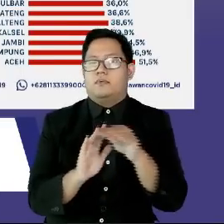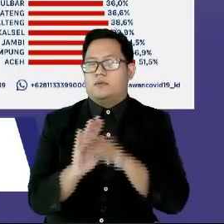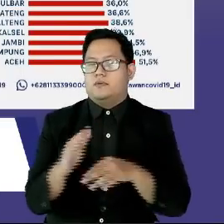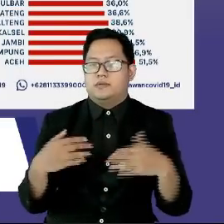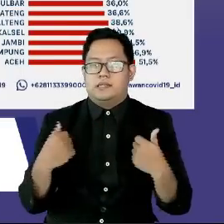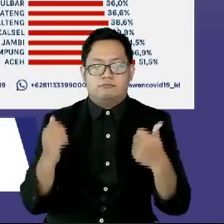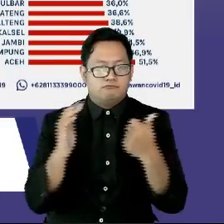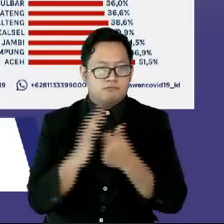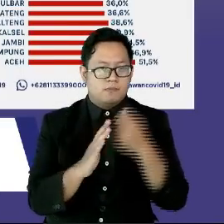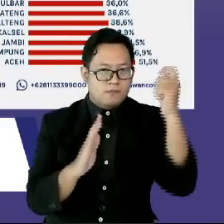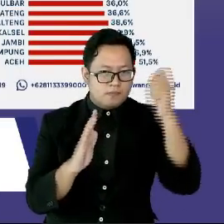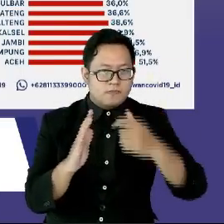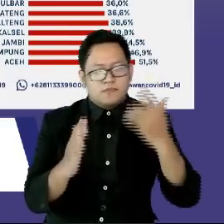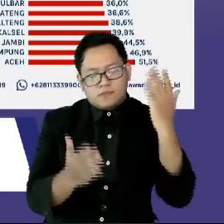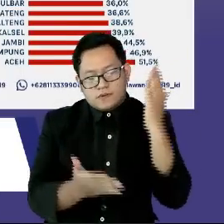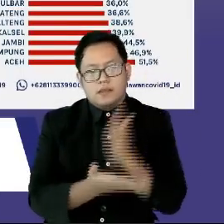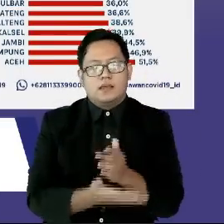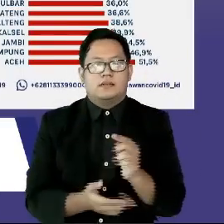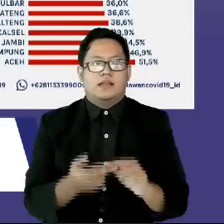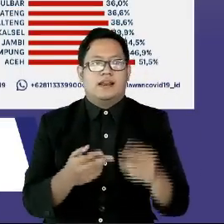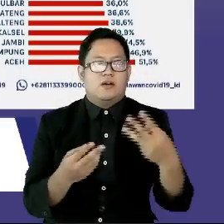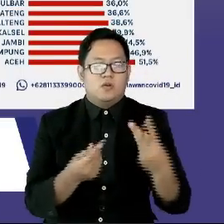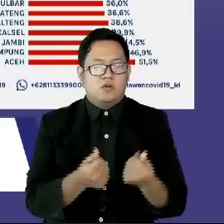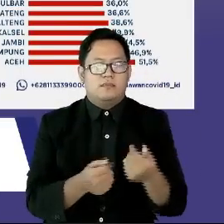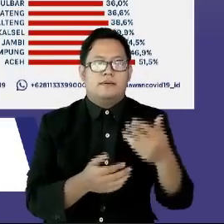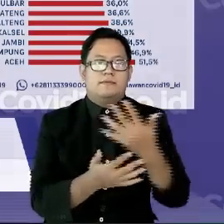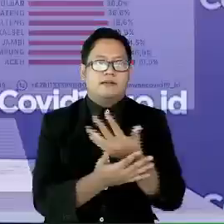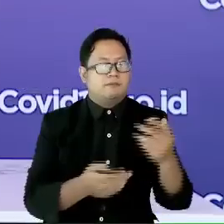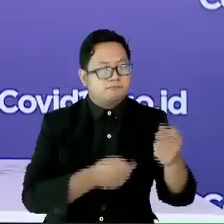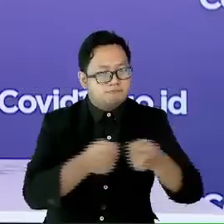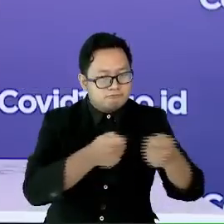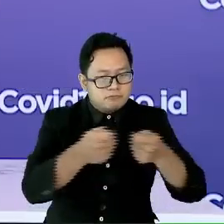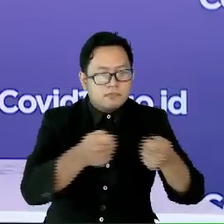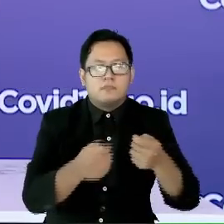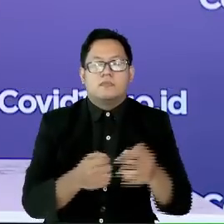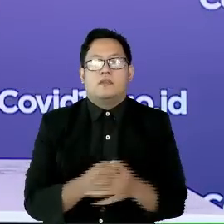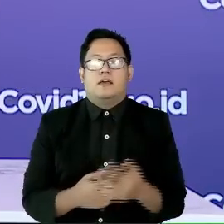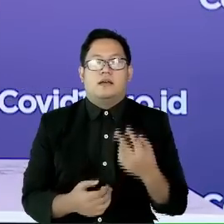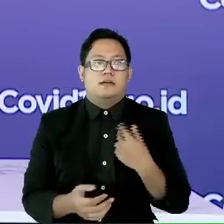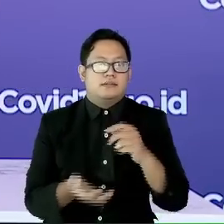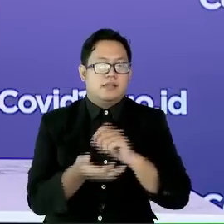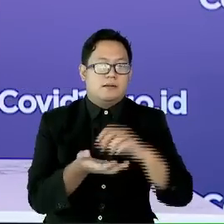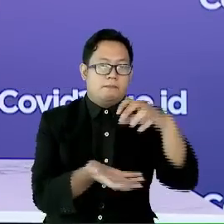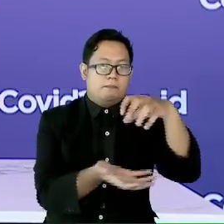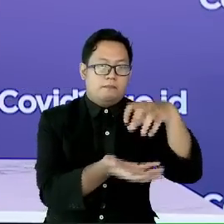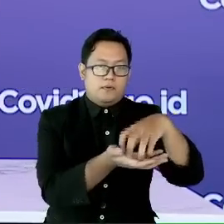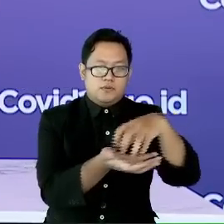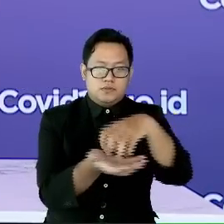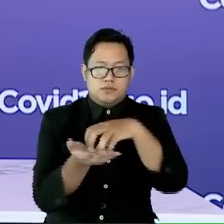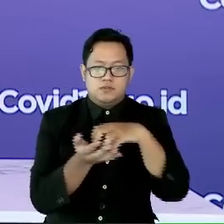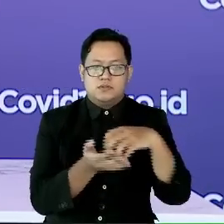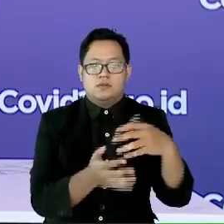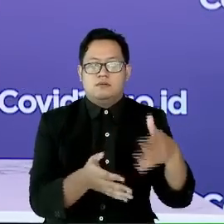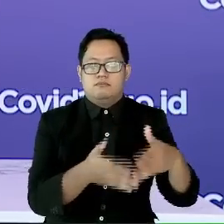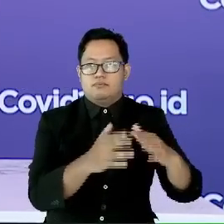sosial ekonomi masyarakat. Sebagai catatan, posko yang telah terbentuk di Aceh sudah